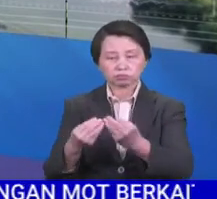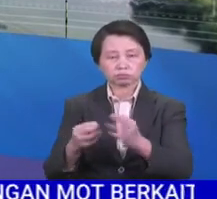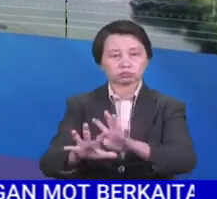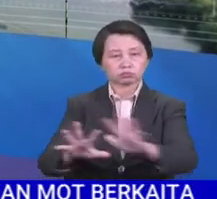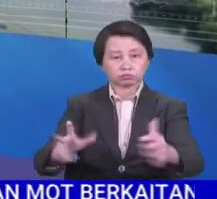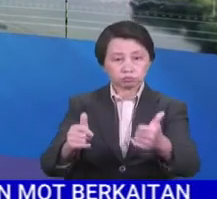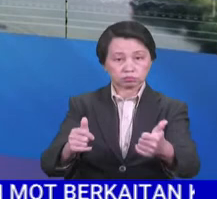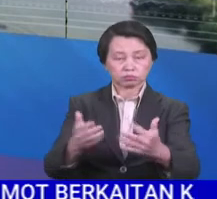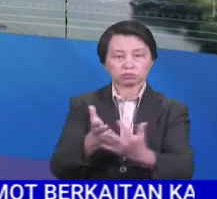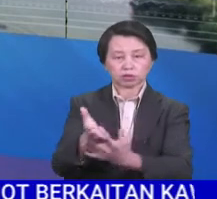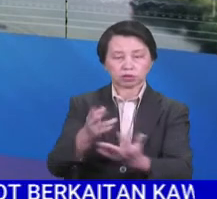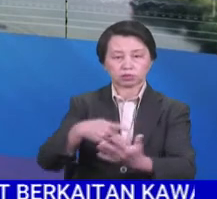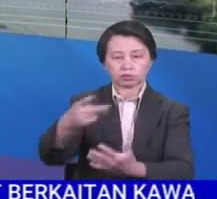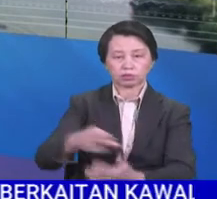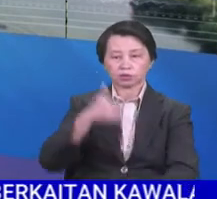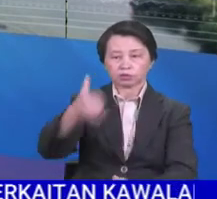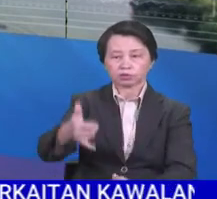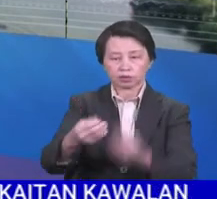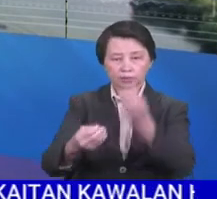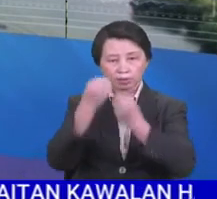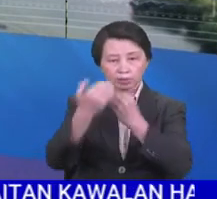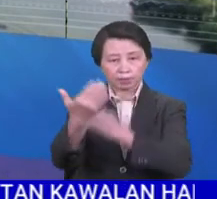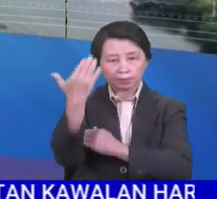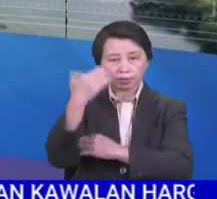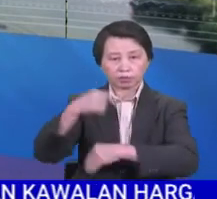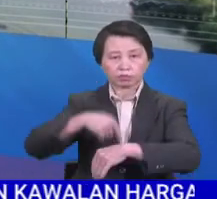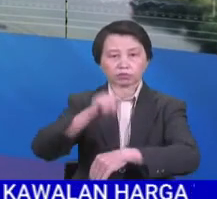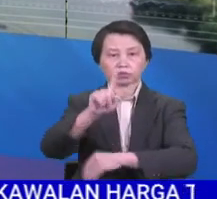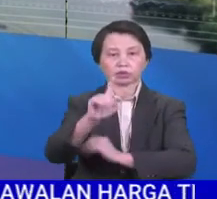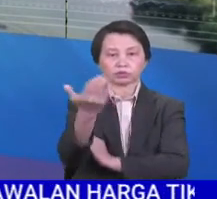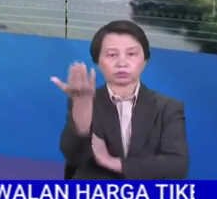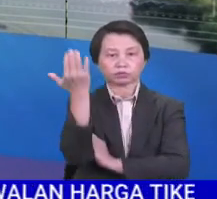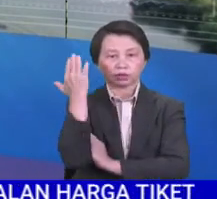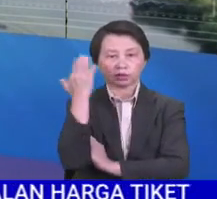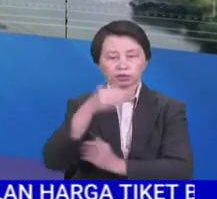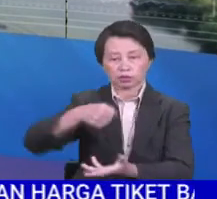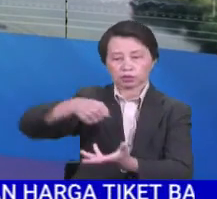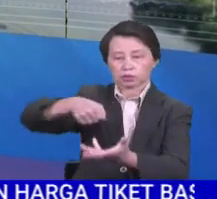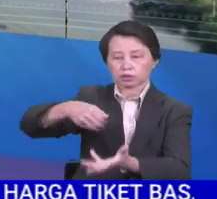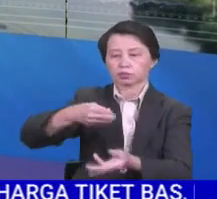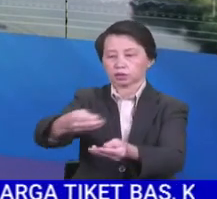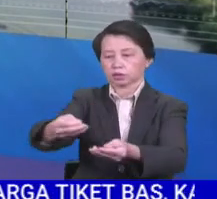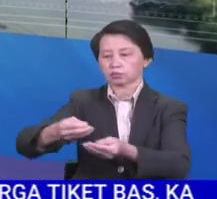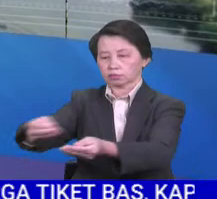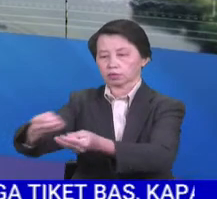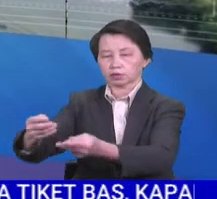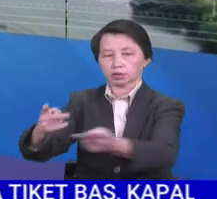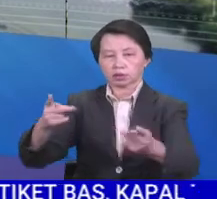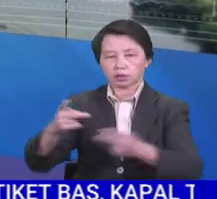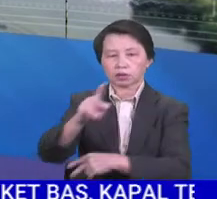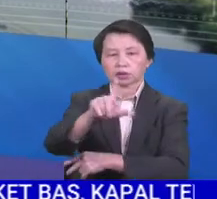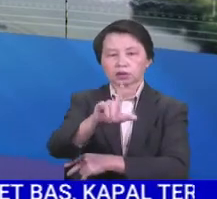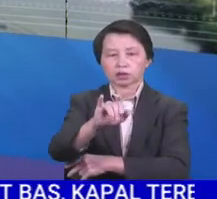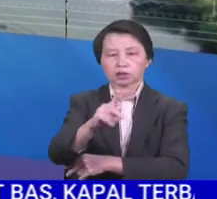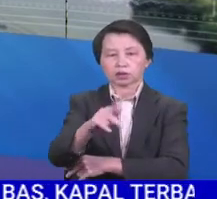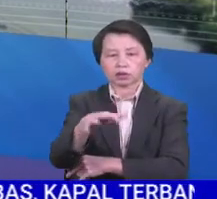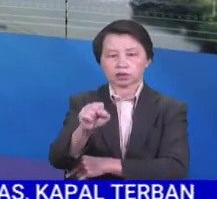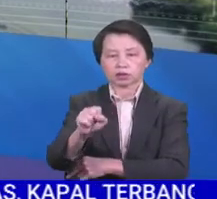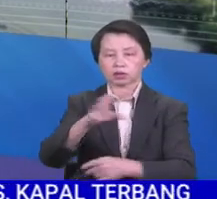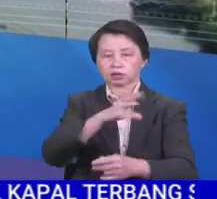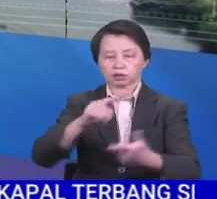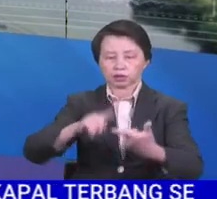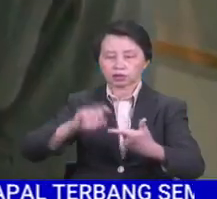hadapan melalui program singgah sahur seawal 1 pagi tadi mungkusan makanan diagihkan di kawasan Likas dan